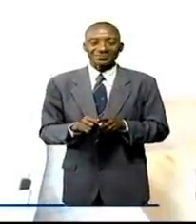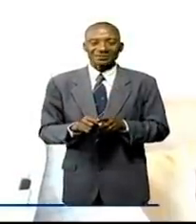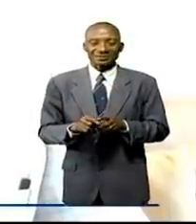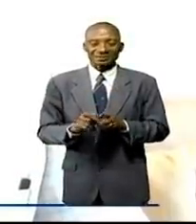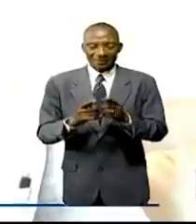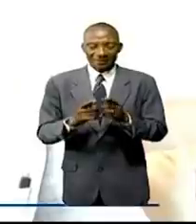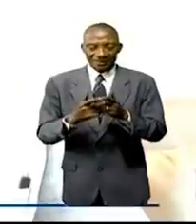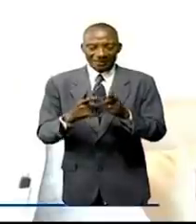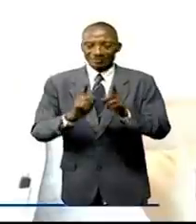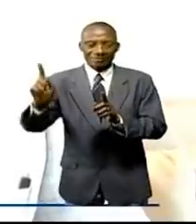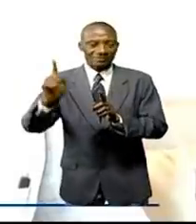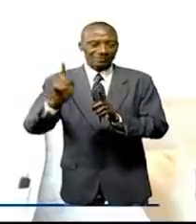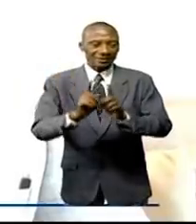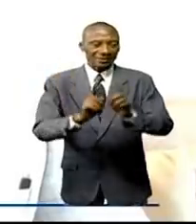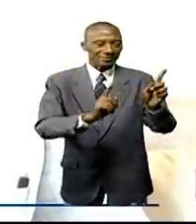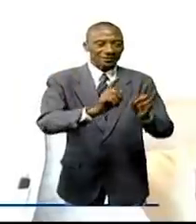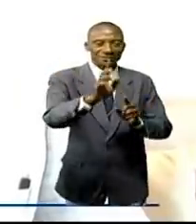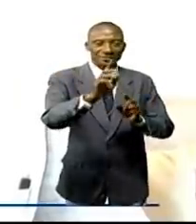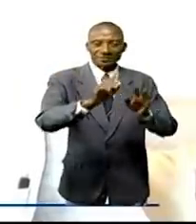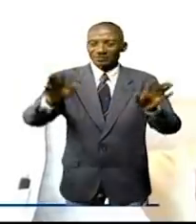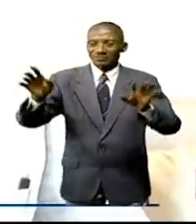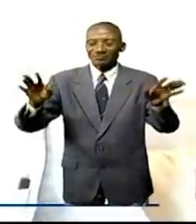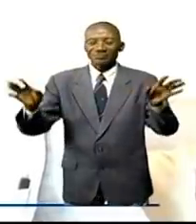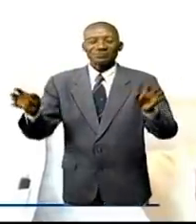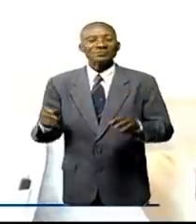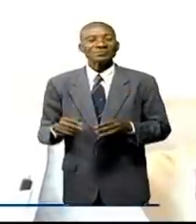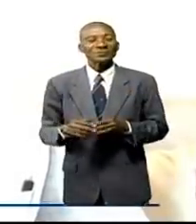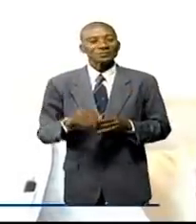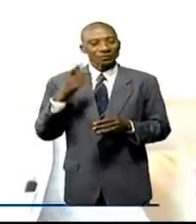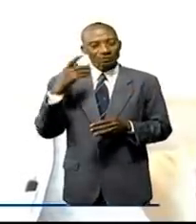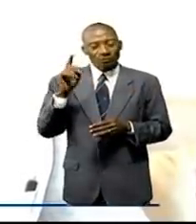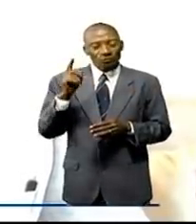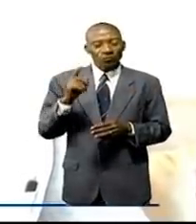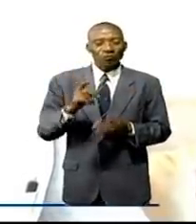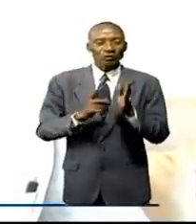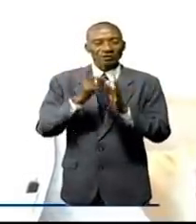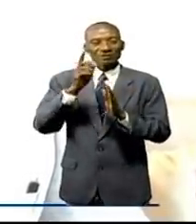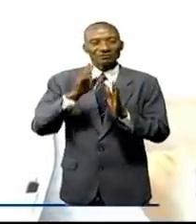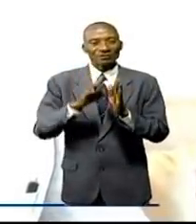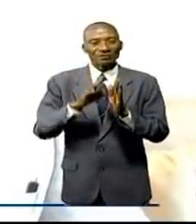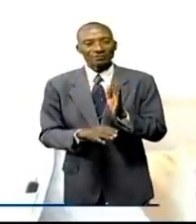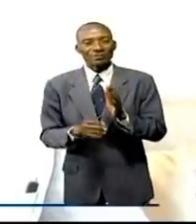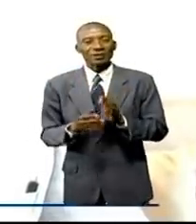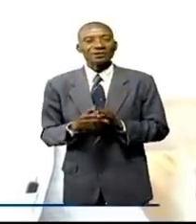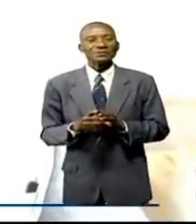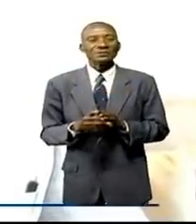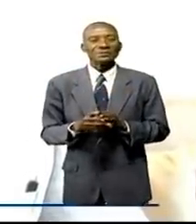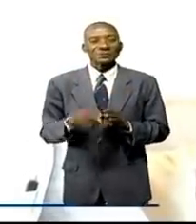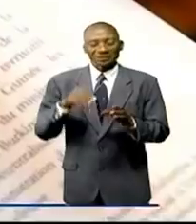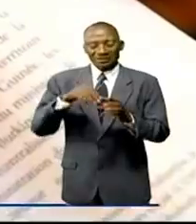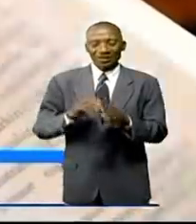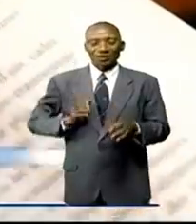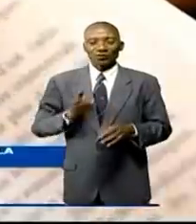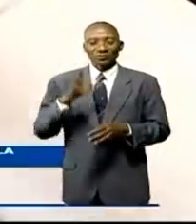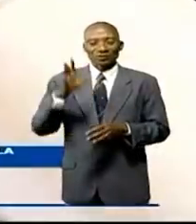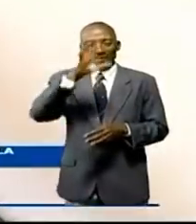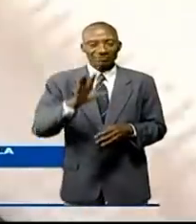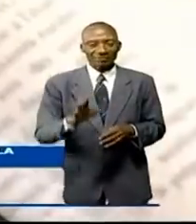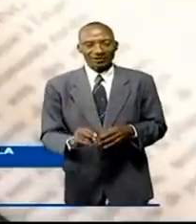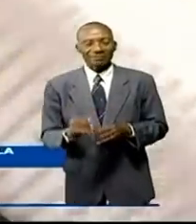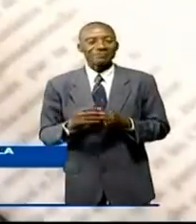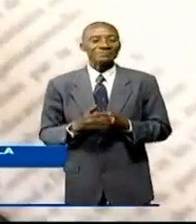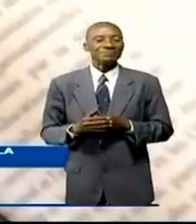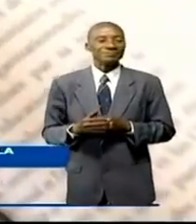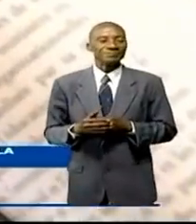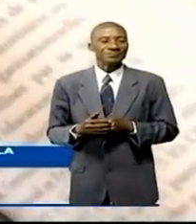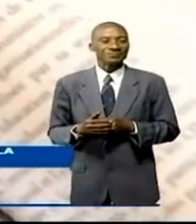utilisée aussi pour promouvoir le développement économique sur les continents. Une publication qui va